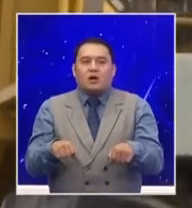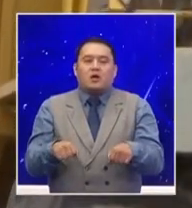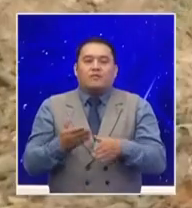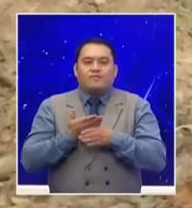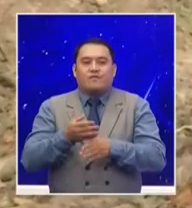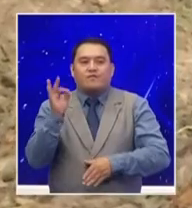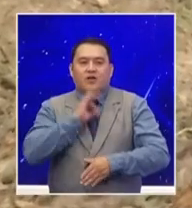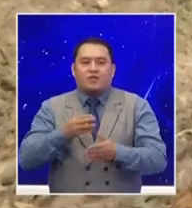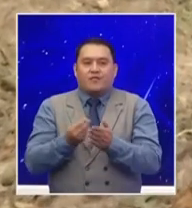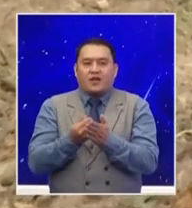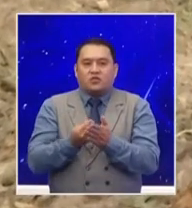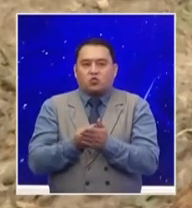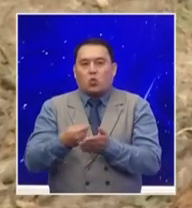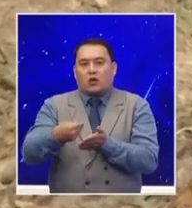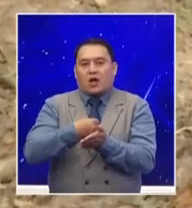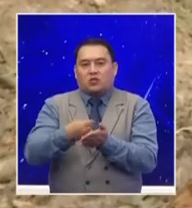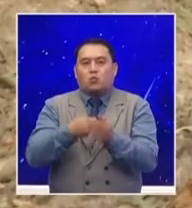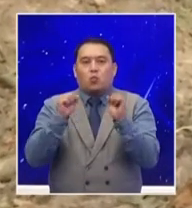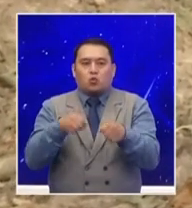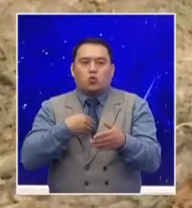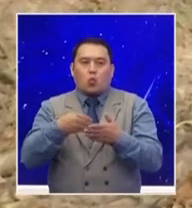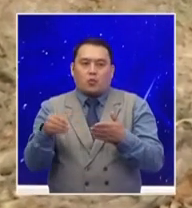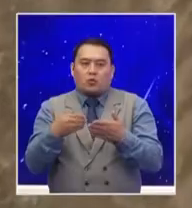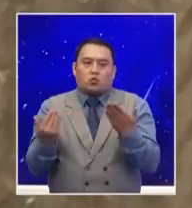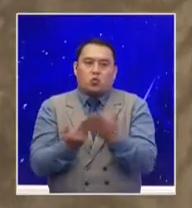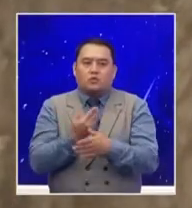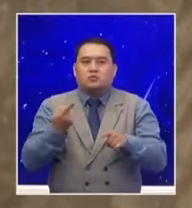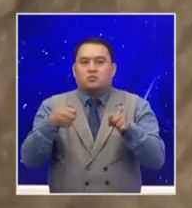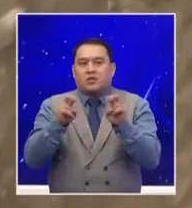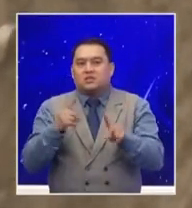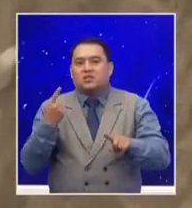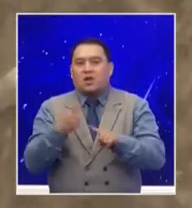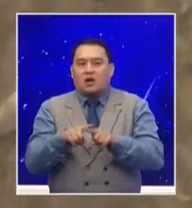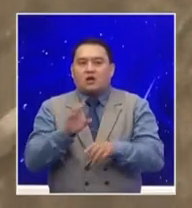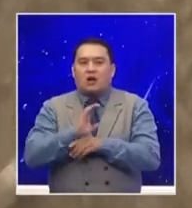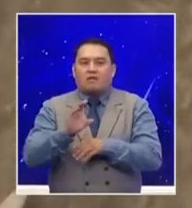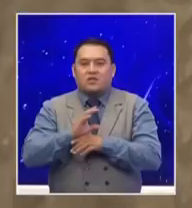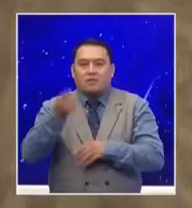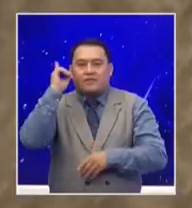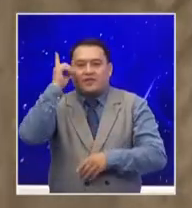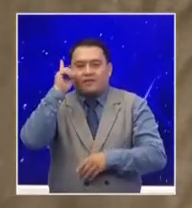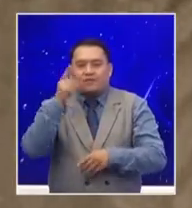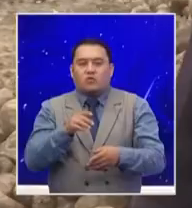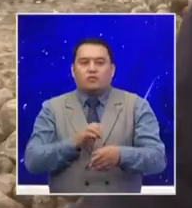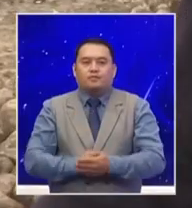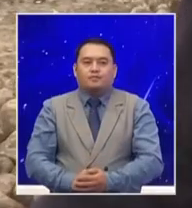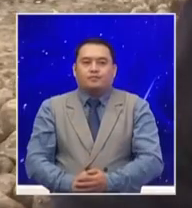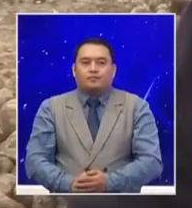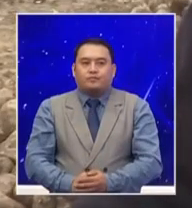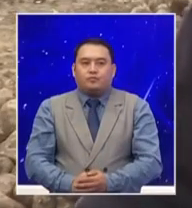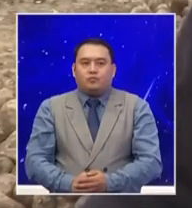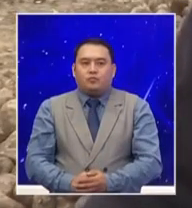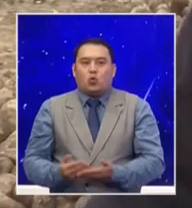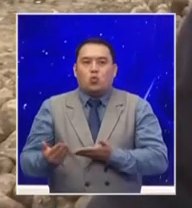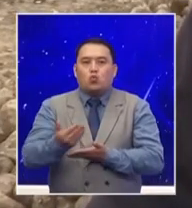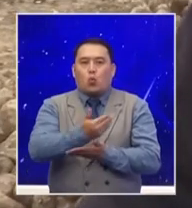благодаря выгодному финансовому лизингу, мужчина смог приобрести современную спецтехнику, произведенную мировыми заводами-изготовителями. Уборка у нас